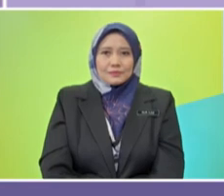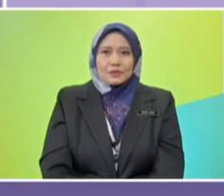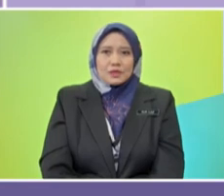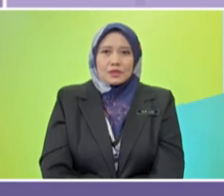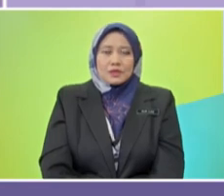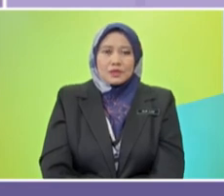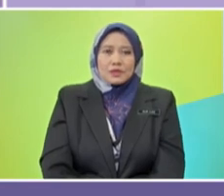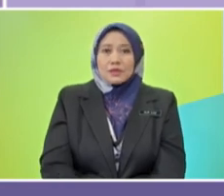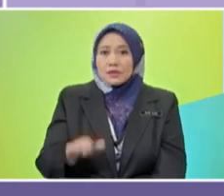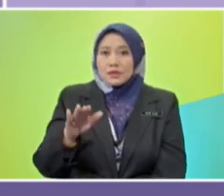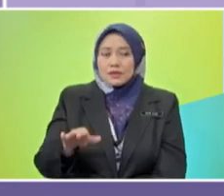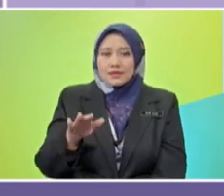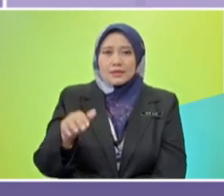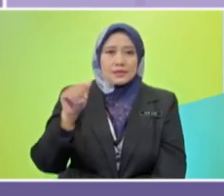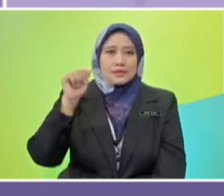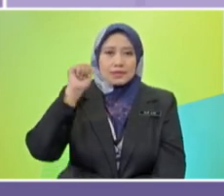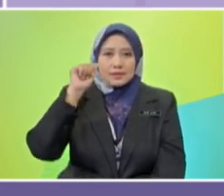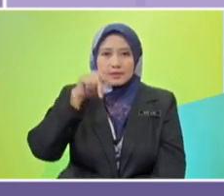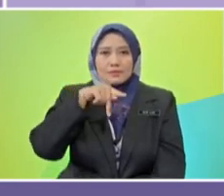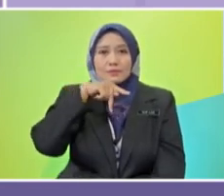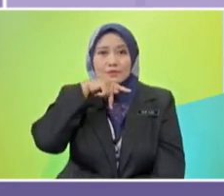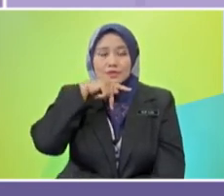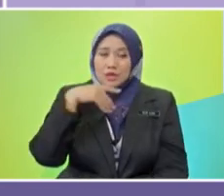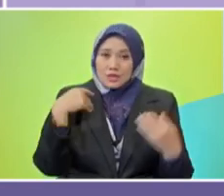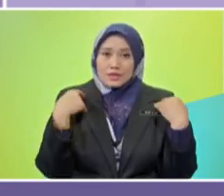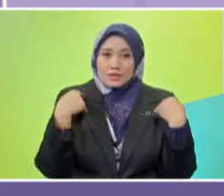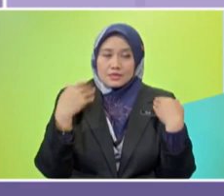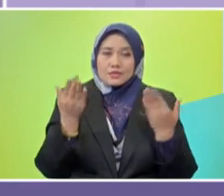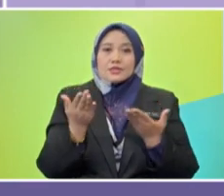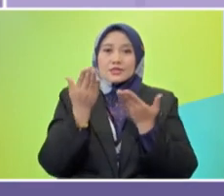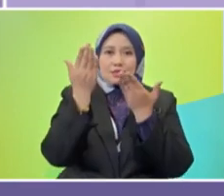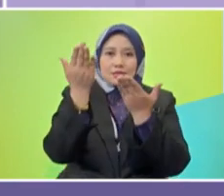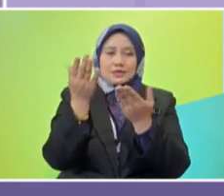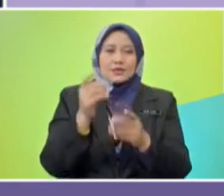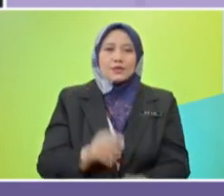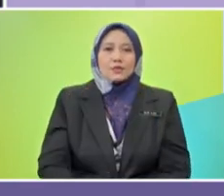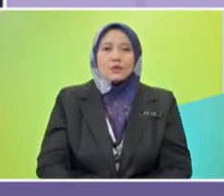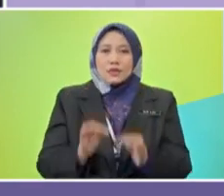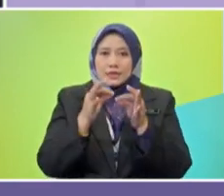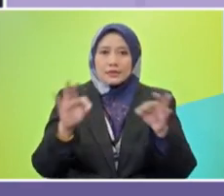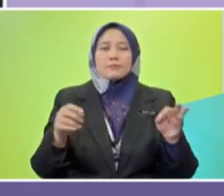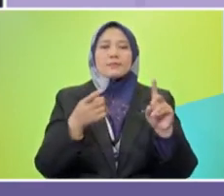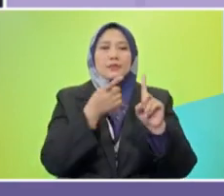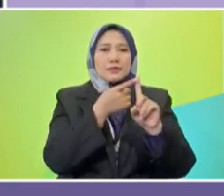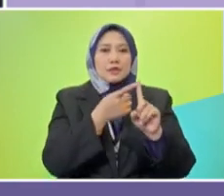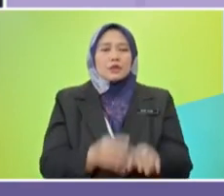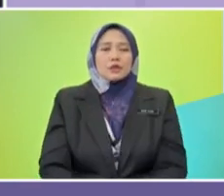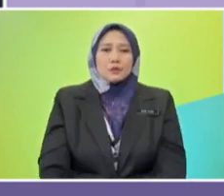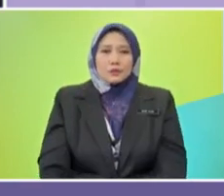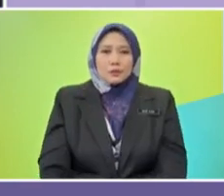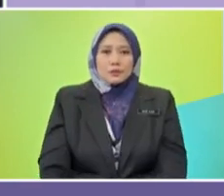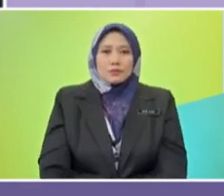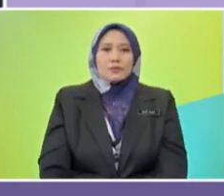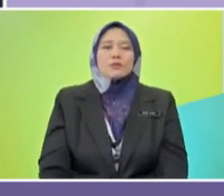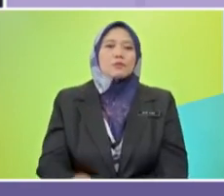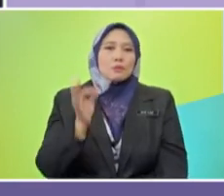untuk ayat yang pertama. Buah oren mempunyai. Silakan adik Adisha. Buah oren mempunyai apa? Lengkapkan ayat